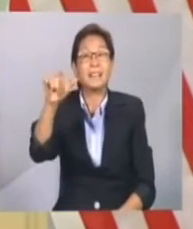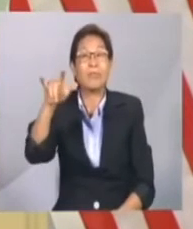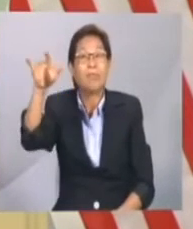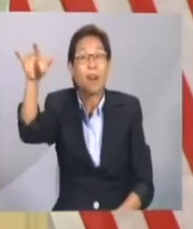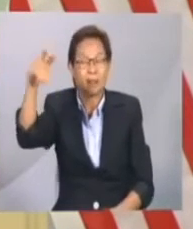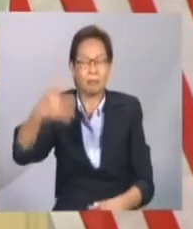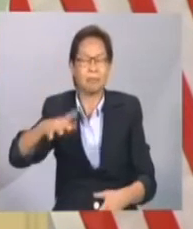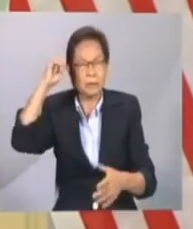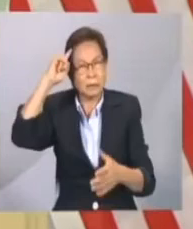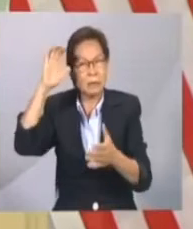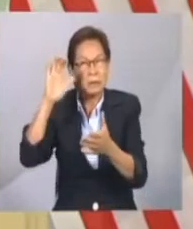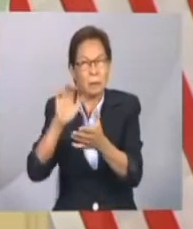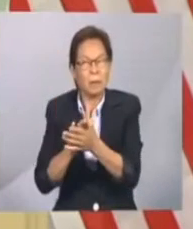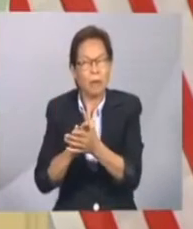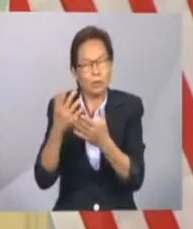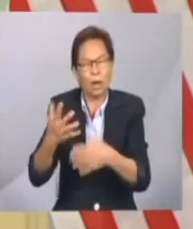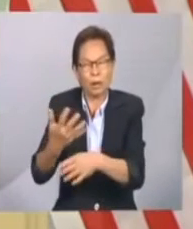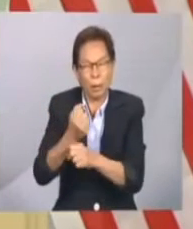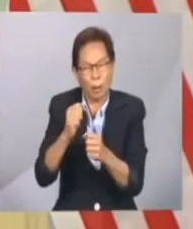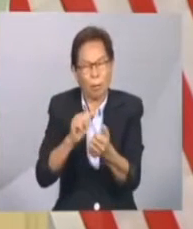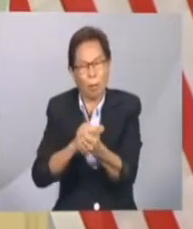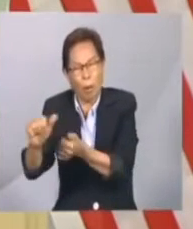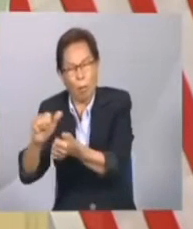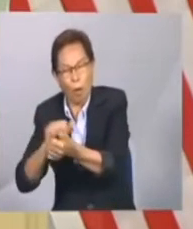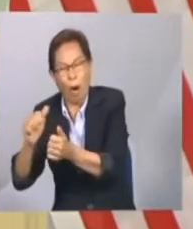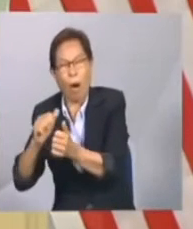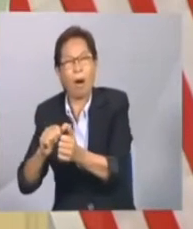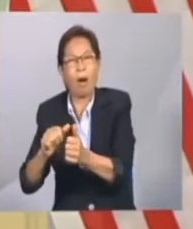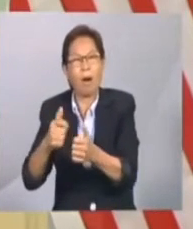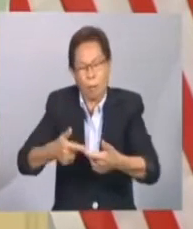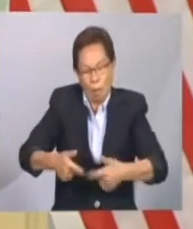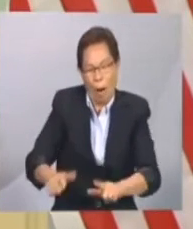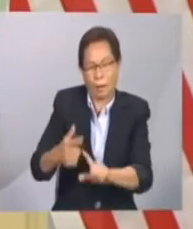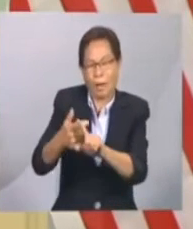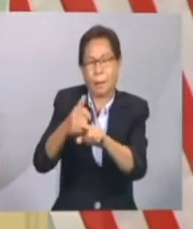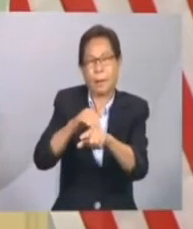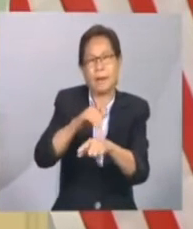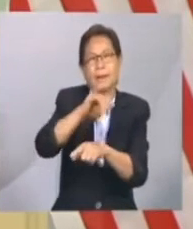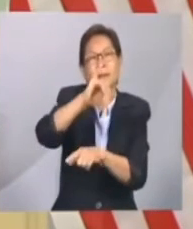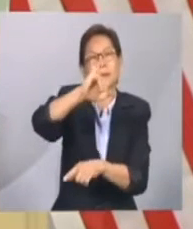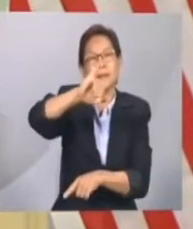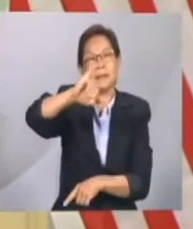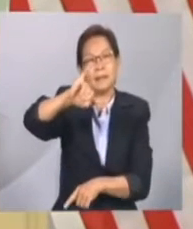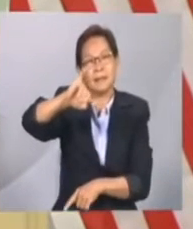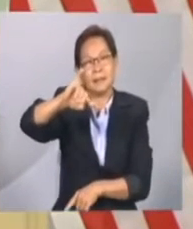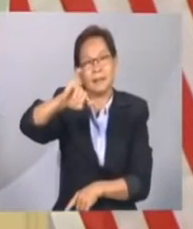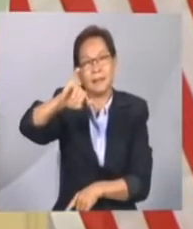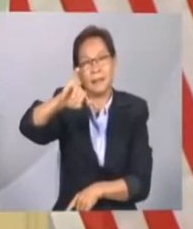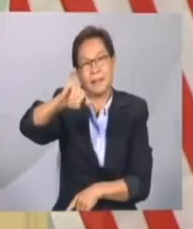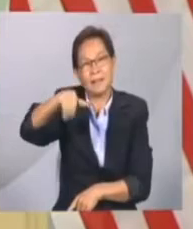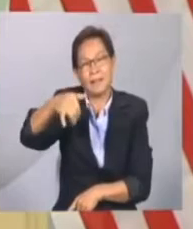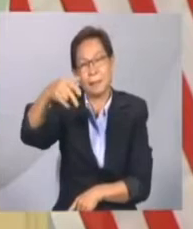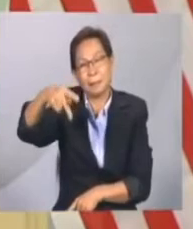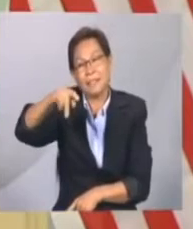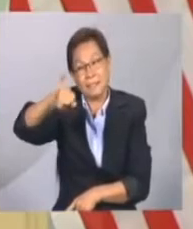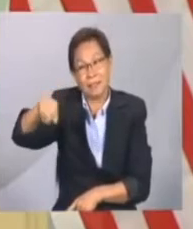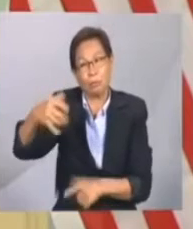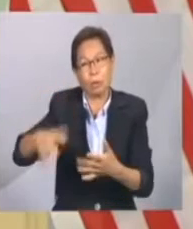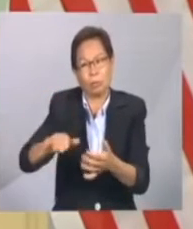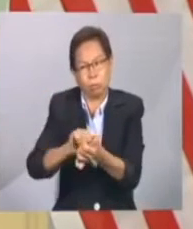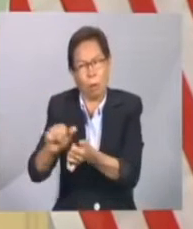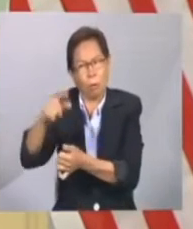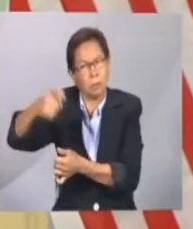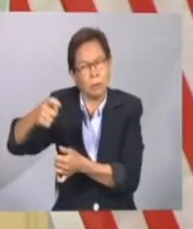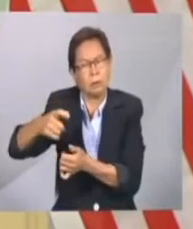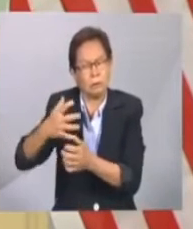mereka tentu mendapat kebenaran daripada Kementerian Pengangkutan semestinya. Ya. Dan